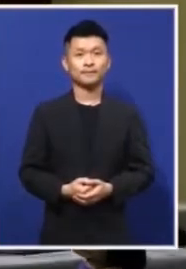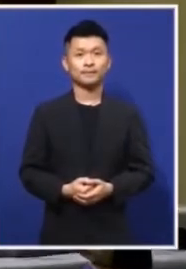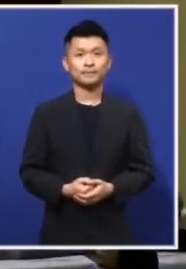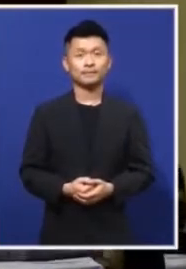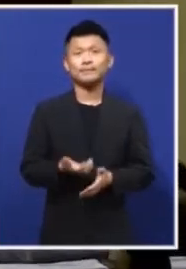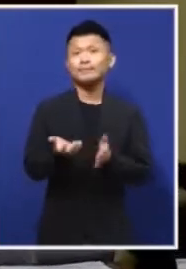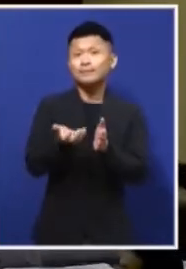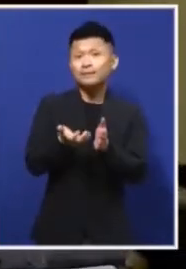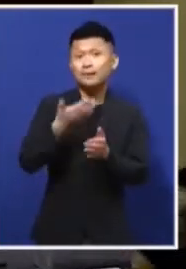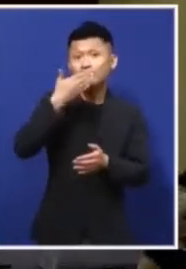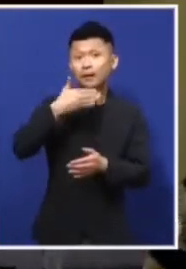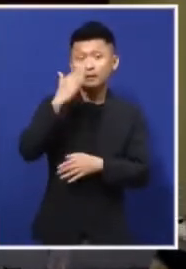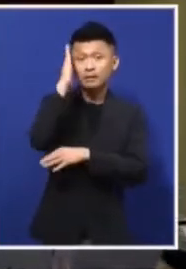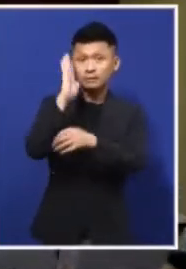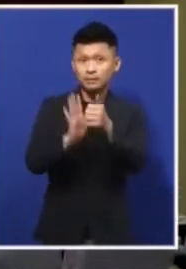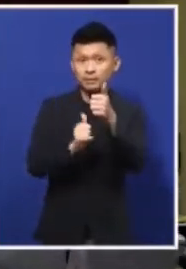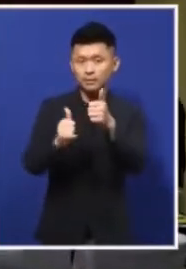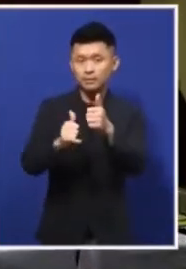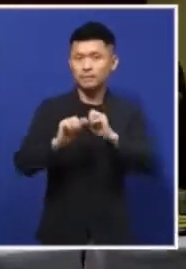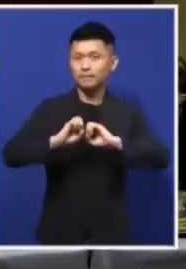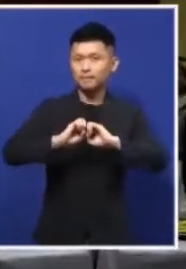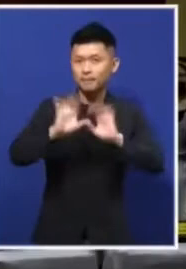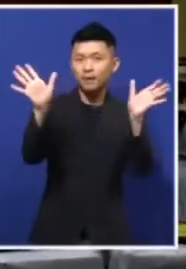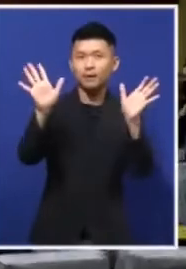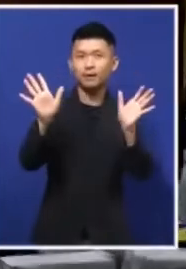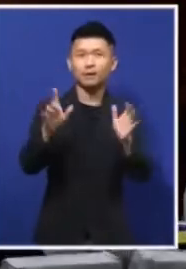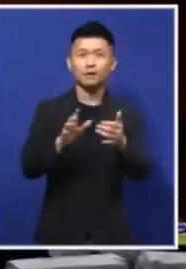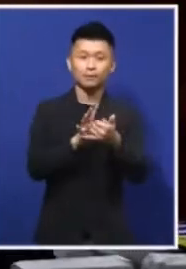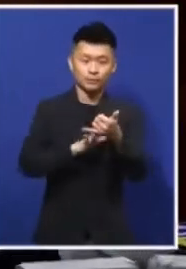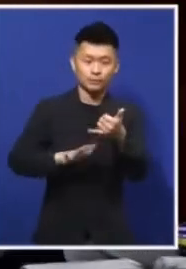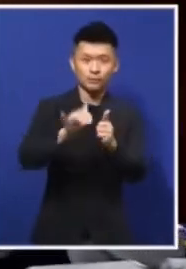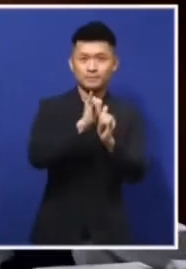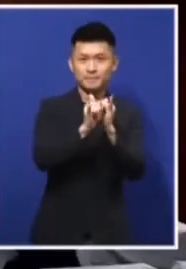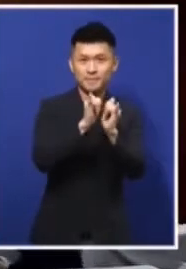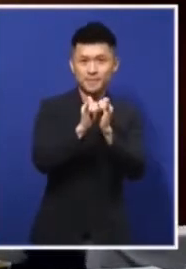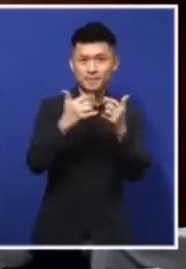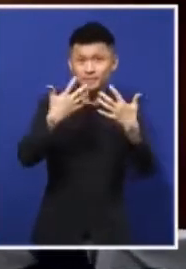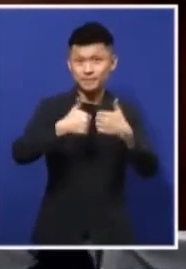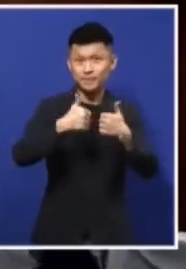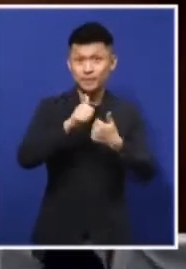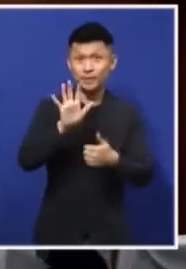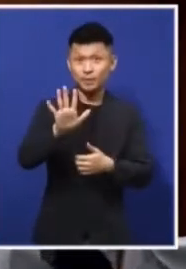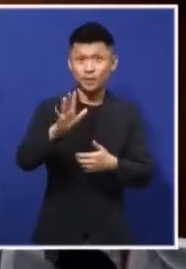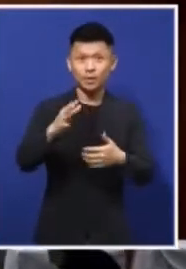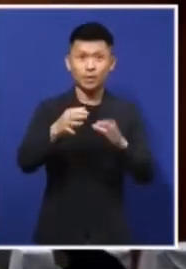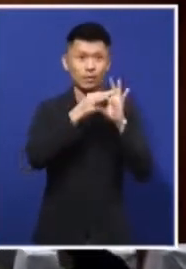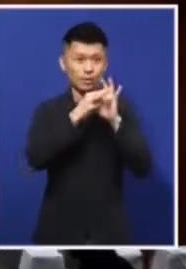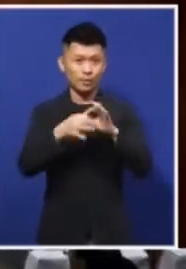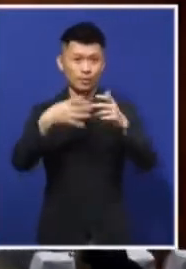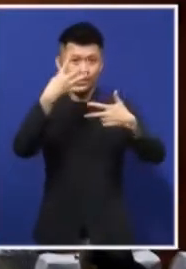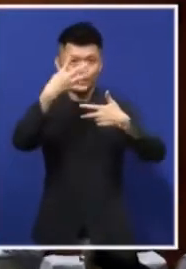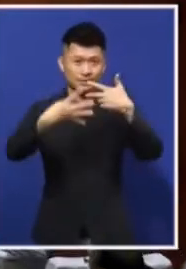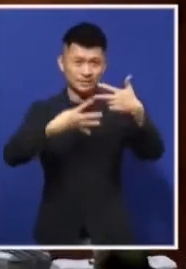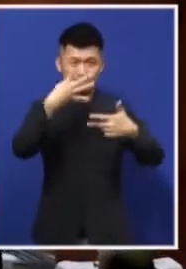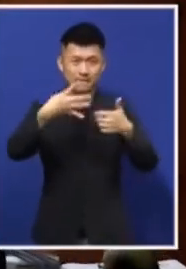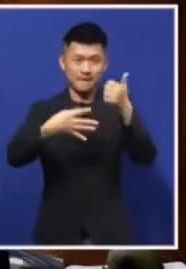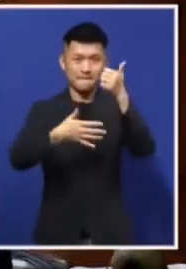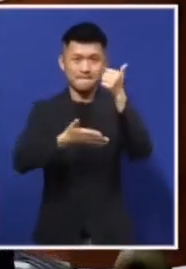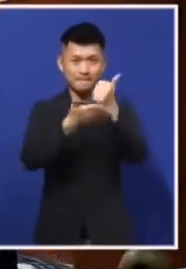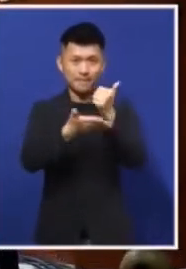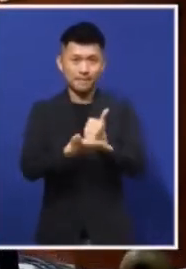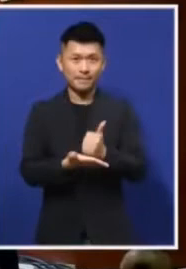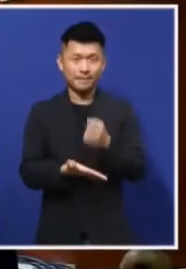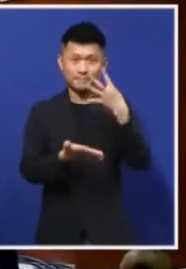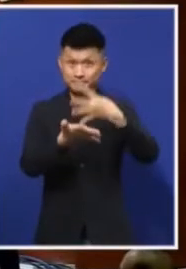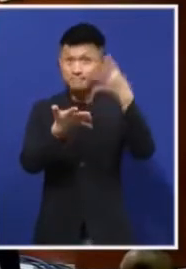刚唐政委揭示了这个，等于是全民都有机会啊，连续4周抽抽乐嘛啊。